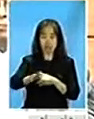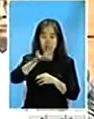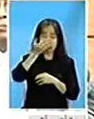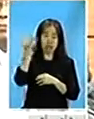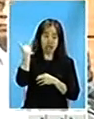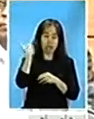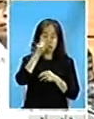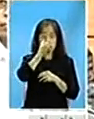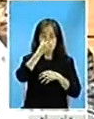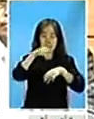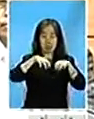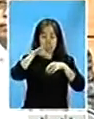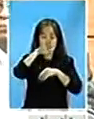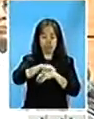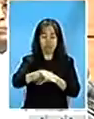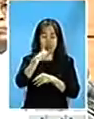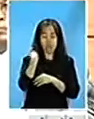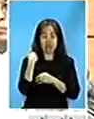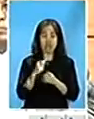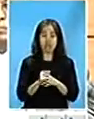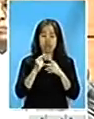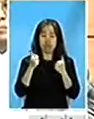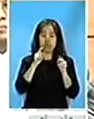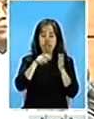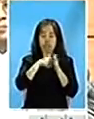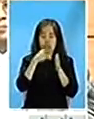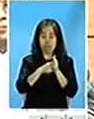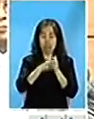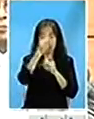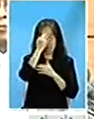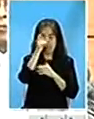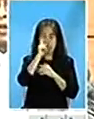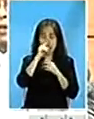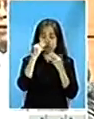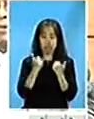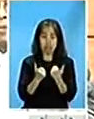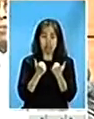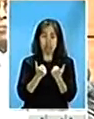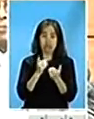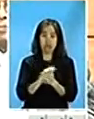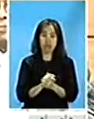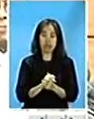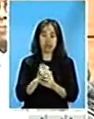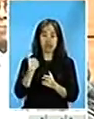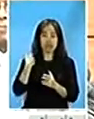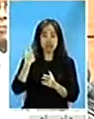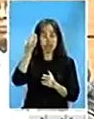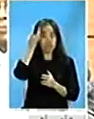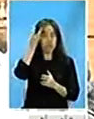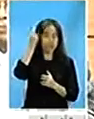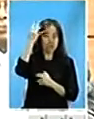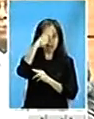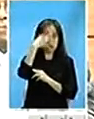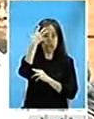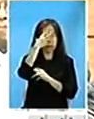จัดการให้ปรับลดลงด้วยนะครับและนี่ก็คือสาเหตุที่ตอนนี้เนี่ยเราอาจจะมีภาพลวงตาหลอกเราว่